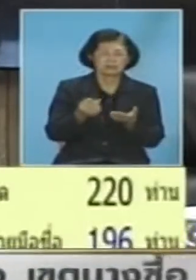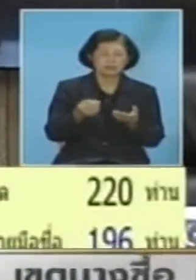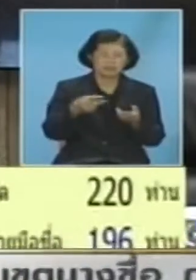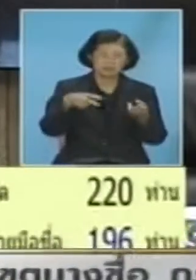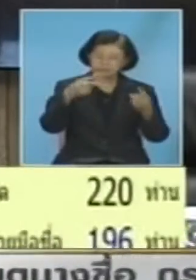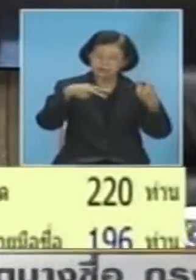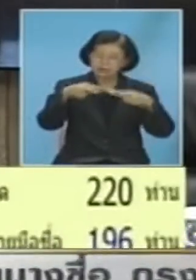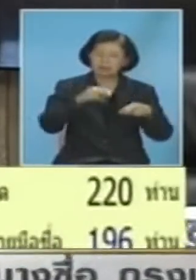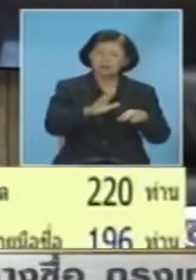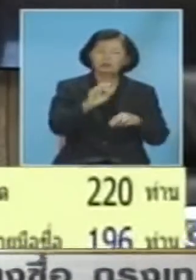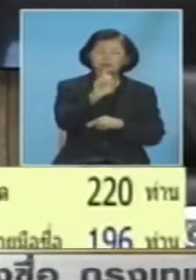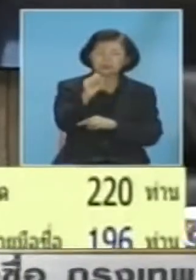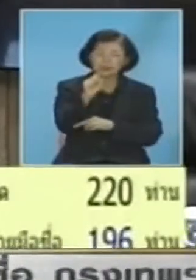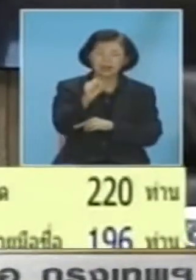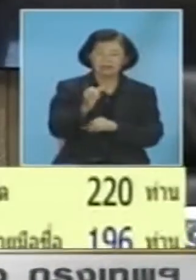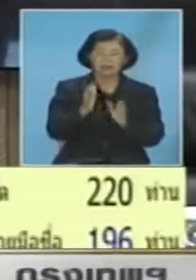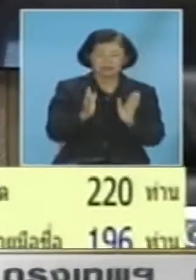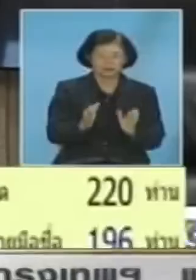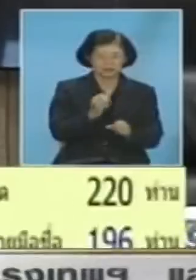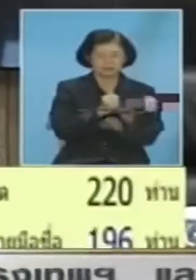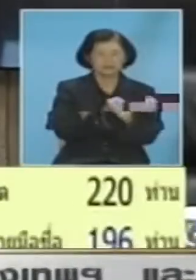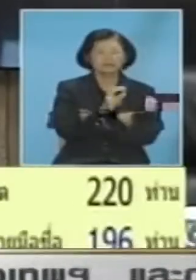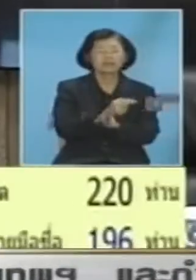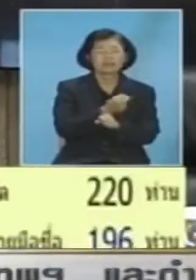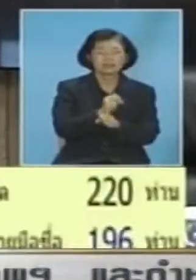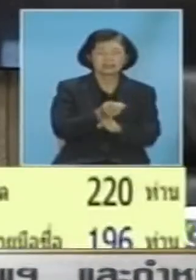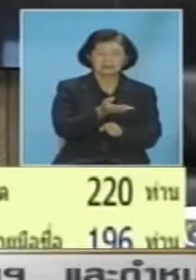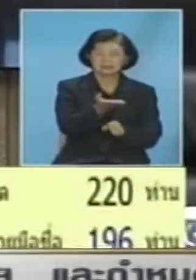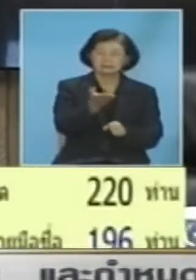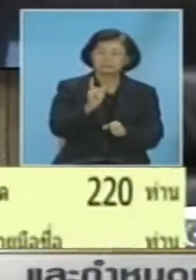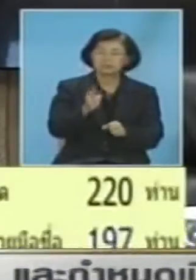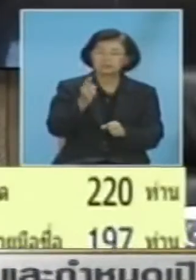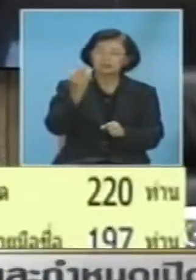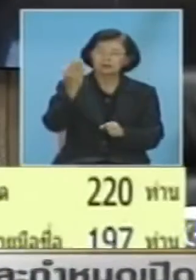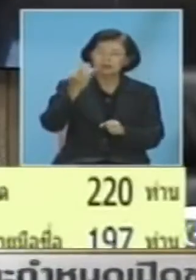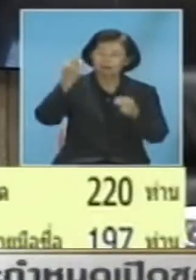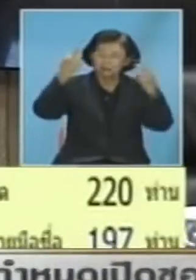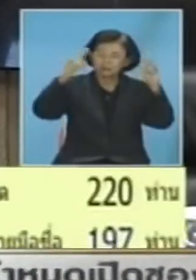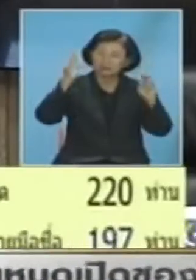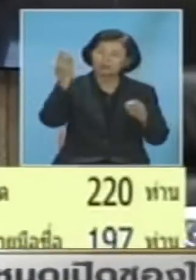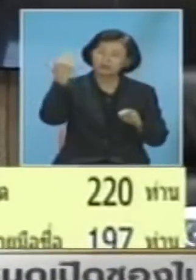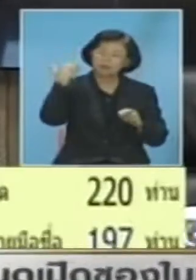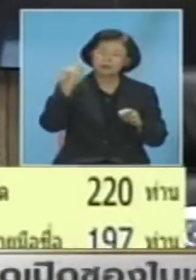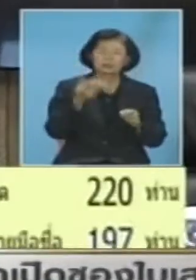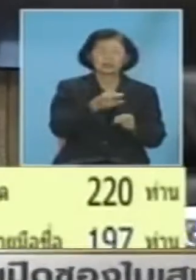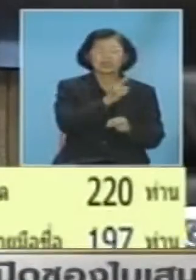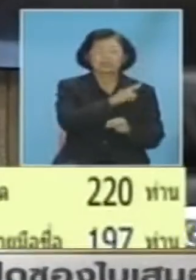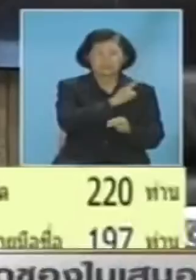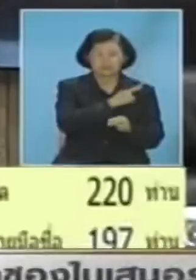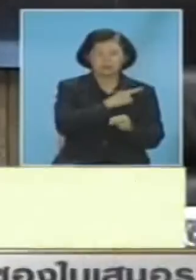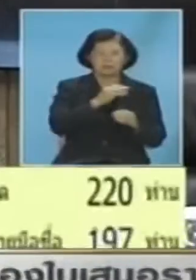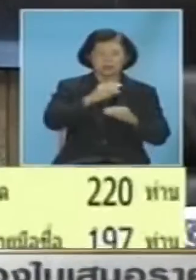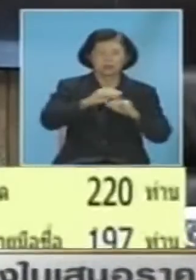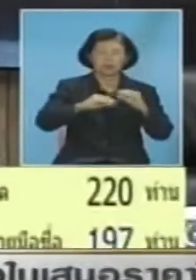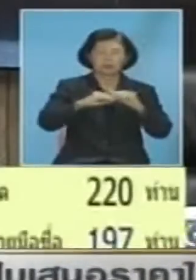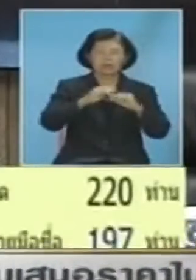าหากผู้ที่ปฏิบัติหน้าที่ก็คืออดีตรัฐมนตรีที่เคยรับผิดชอบต่อโครงการนี้จะได้มา